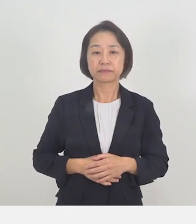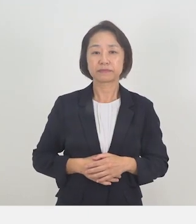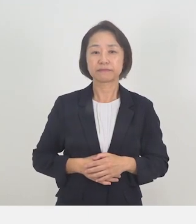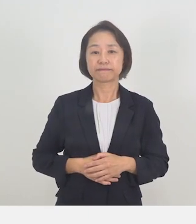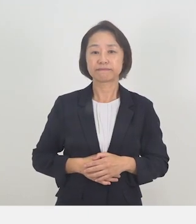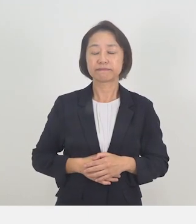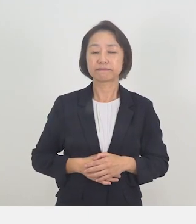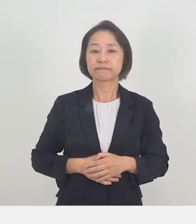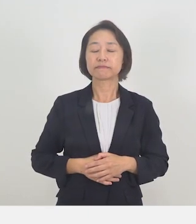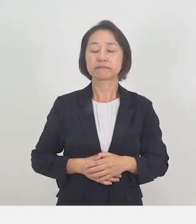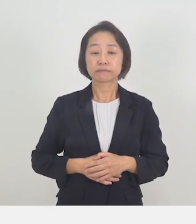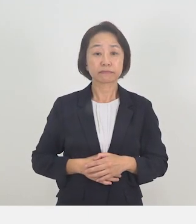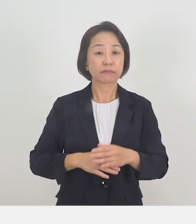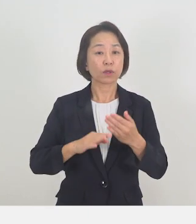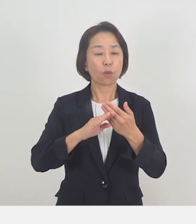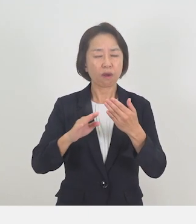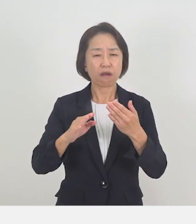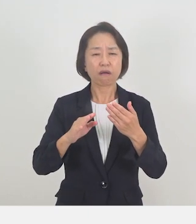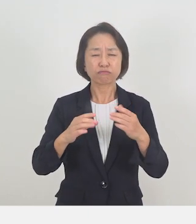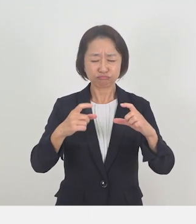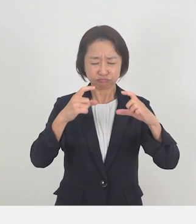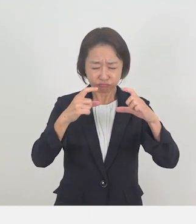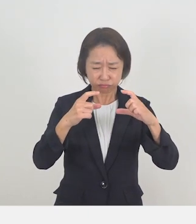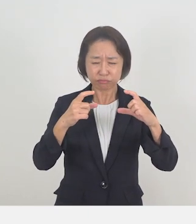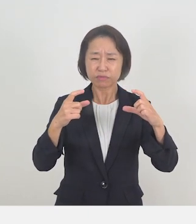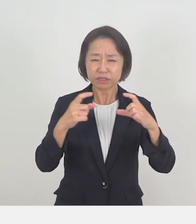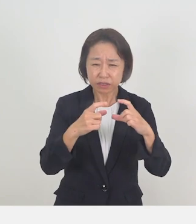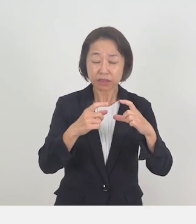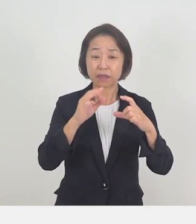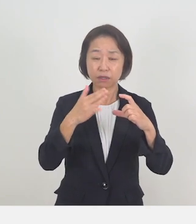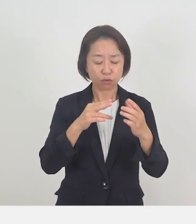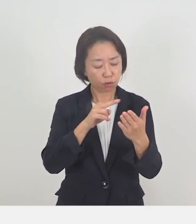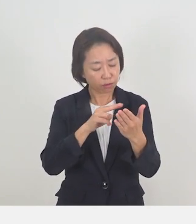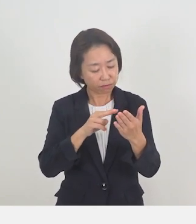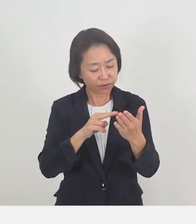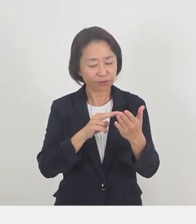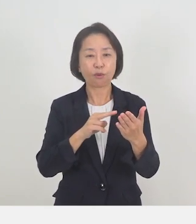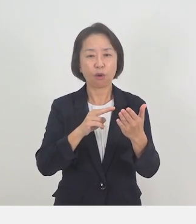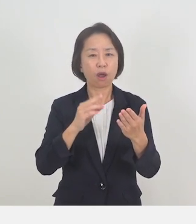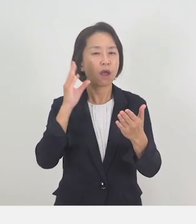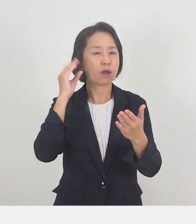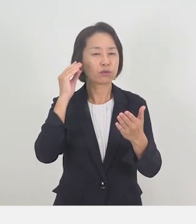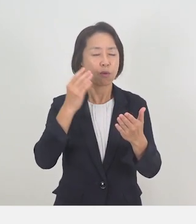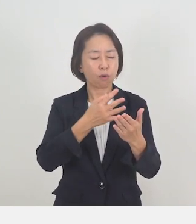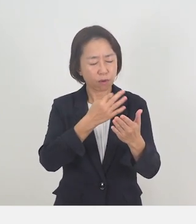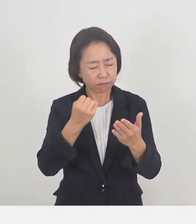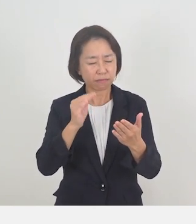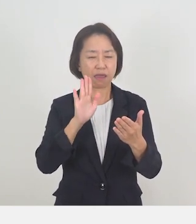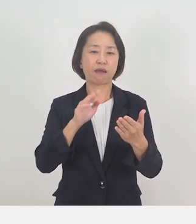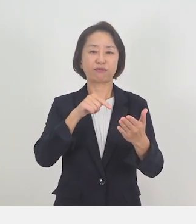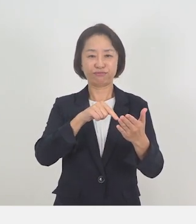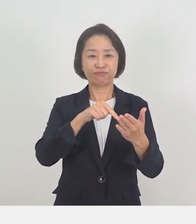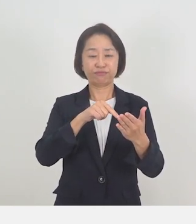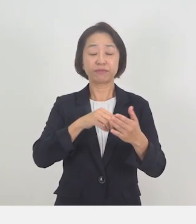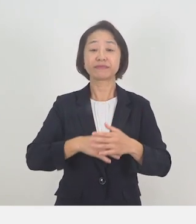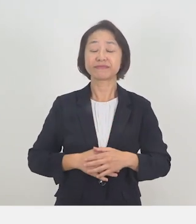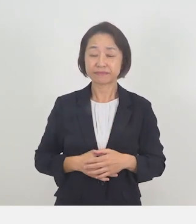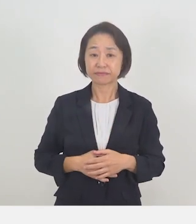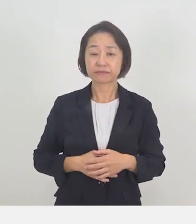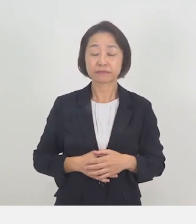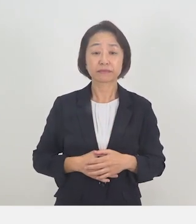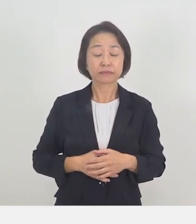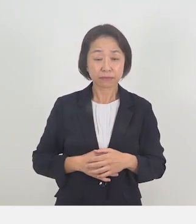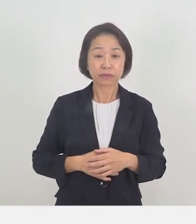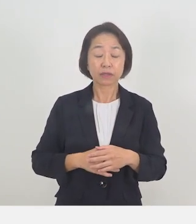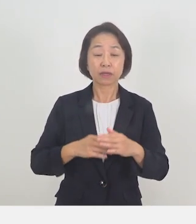ますその他にも小さなラベルですが読み込むと様々な情報が込められています不動産